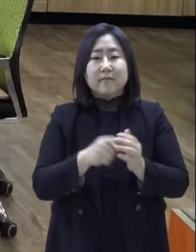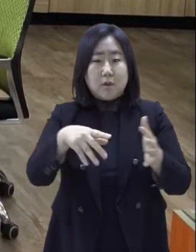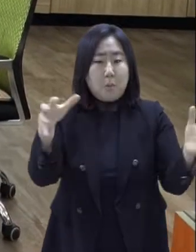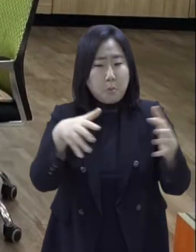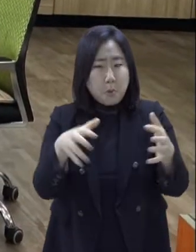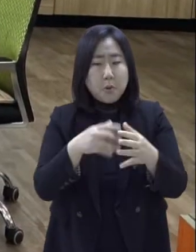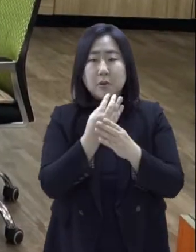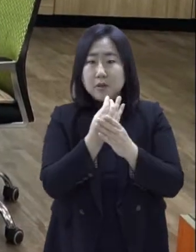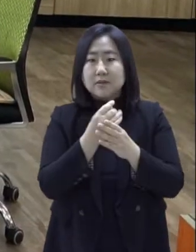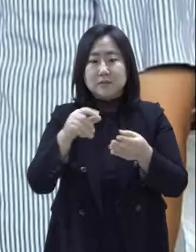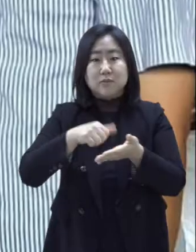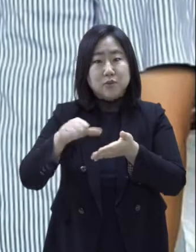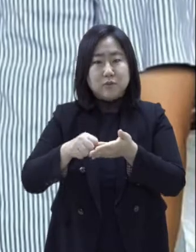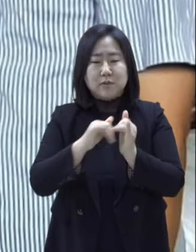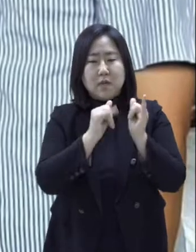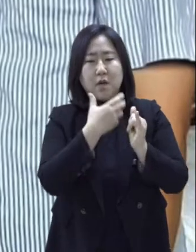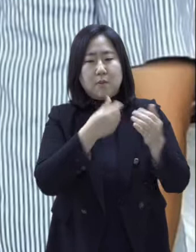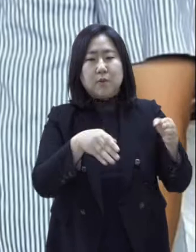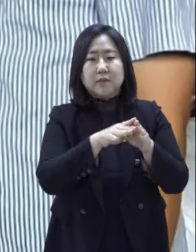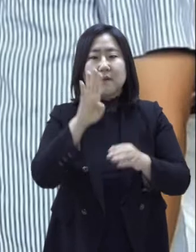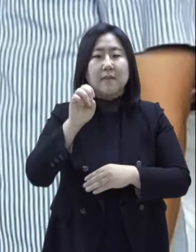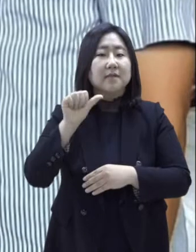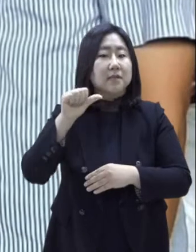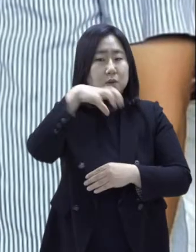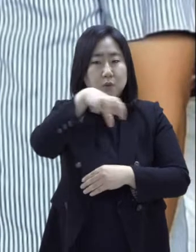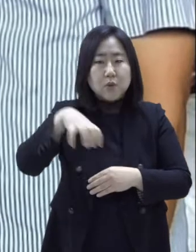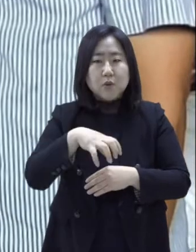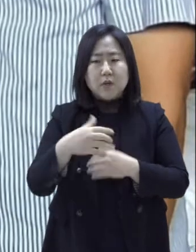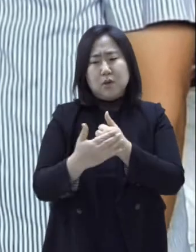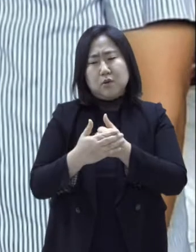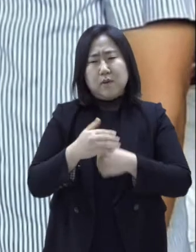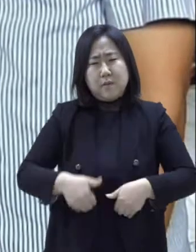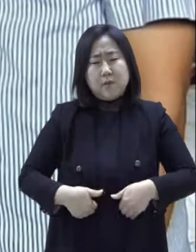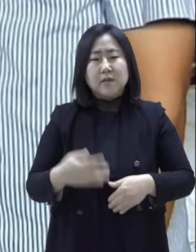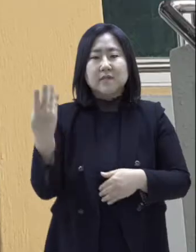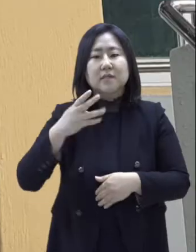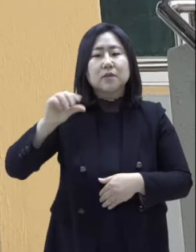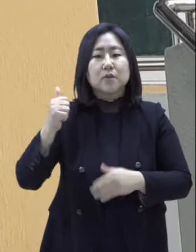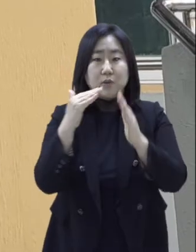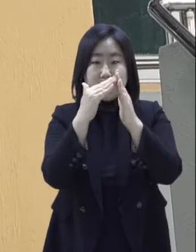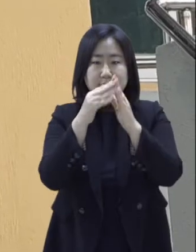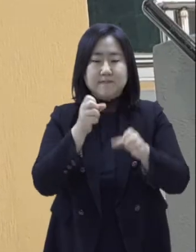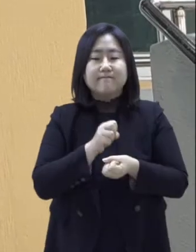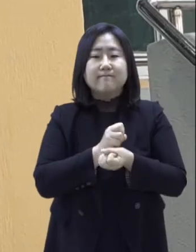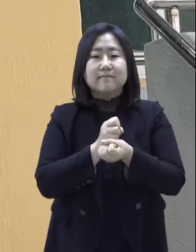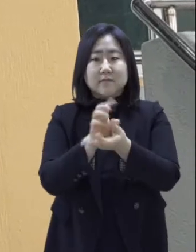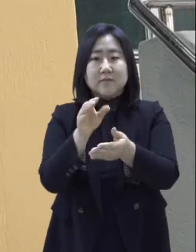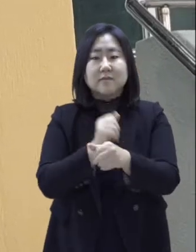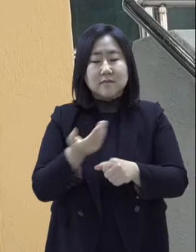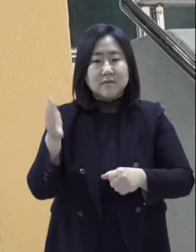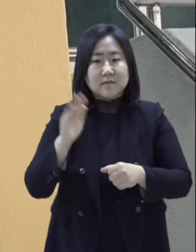모인 현금과 물품은 사회복지시설 45곳과 도움이 필요한 이웃 4,500여 가구에 전달했는데요.